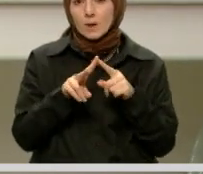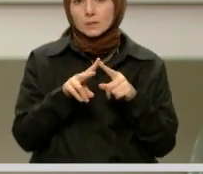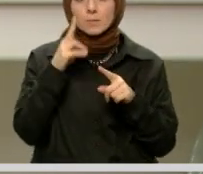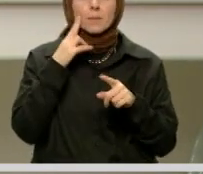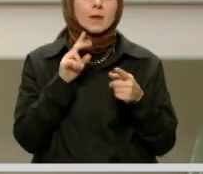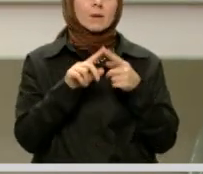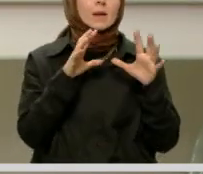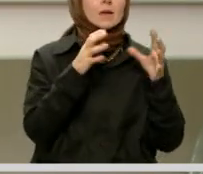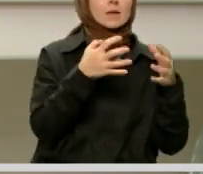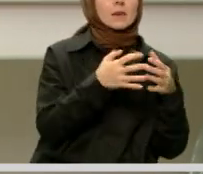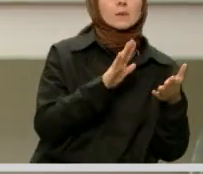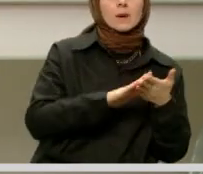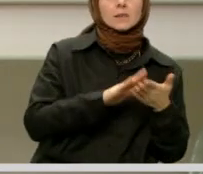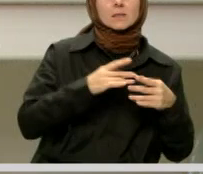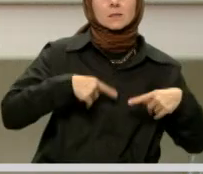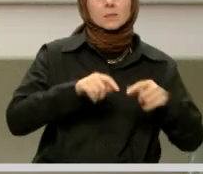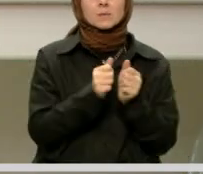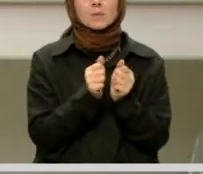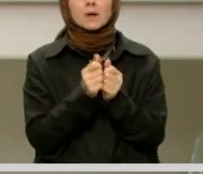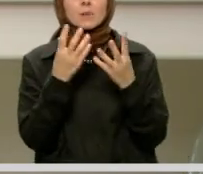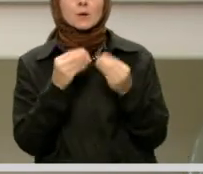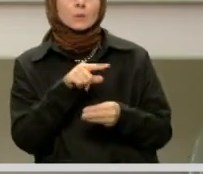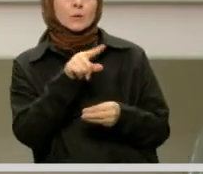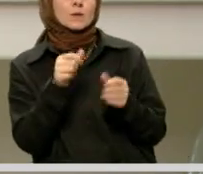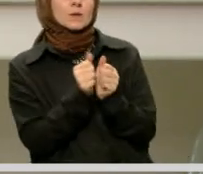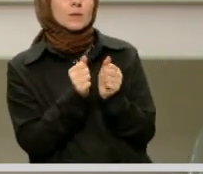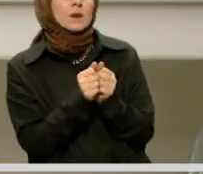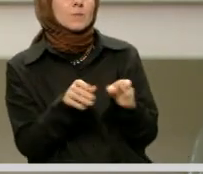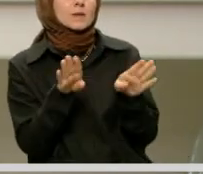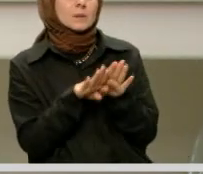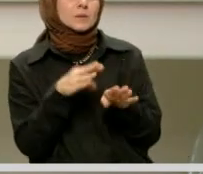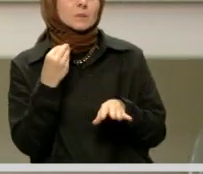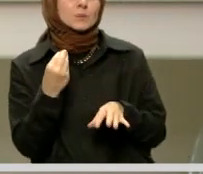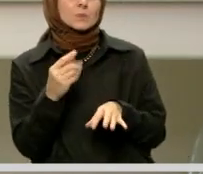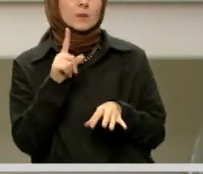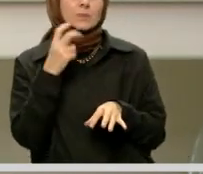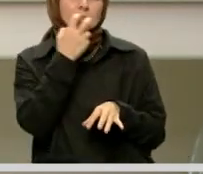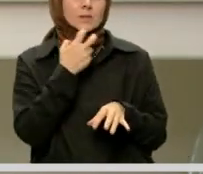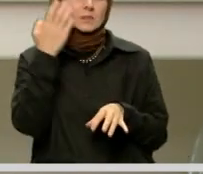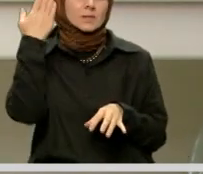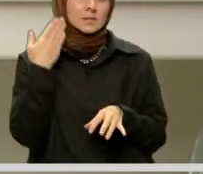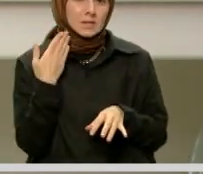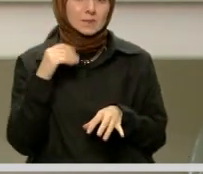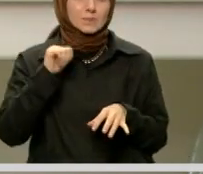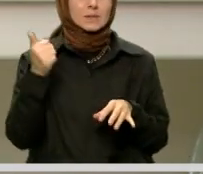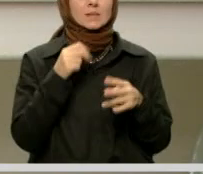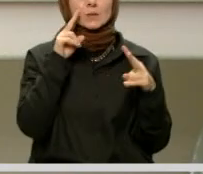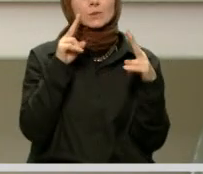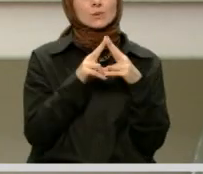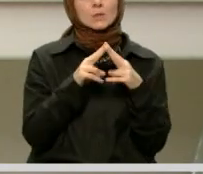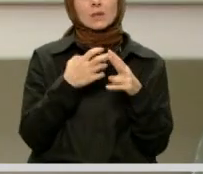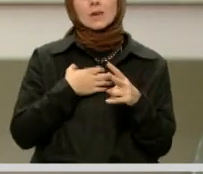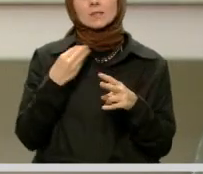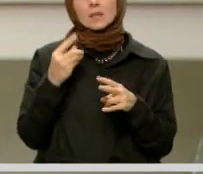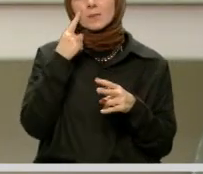arkadaşları bizlerle birlikte oldular bugün. Şimdi yine onlarla kapatacağız efendim. Güzel bir eserle bizimle birlikte olacaklar. Yarın tekrar görüşünceye dek kendinize çok